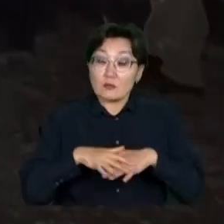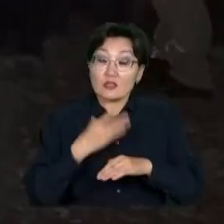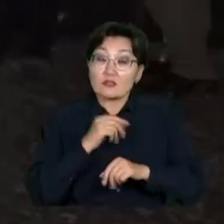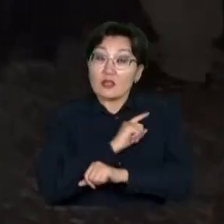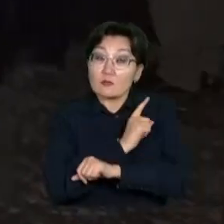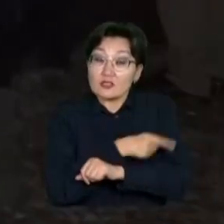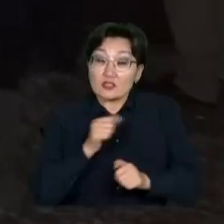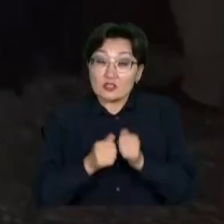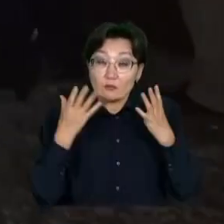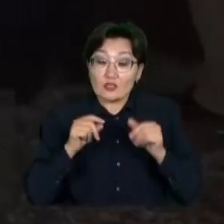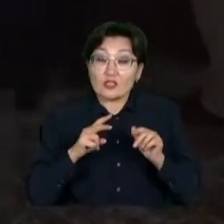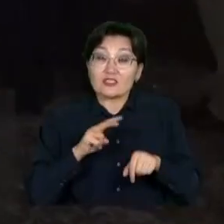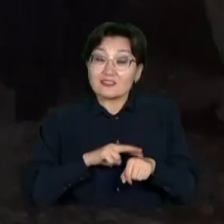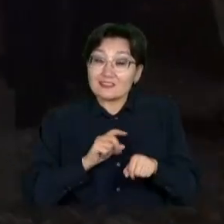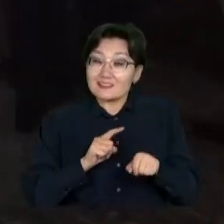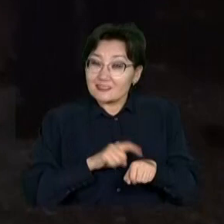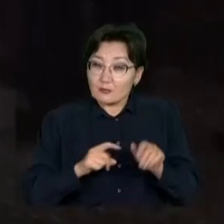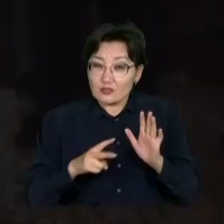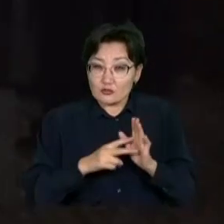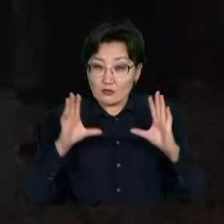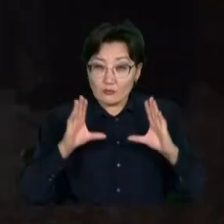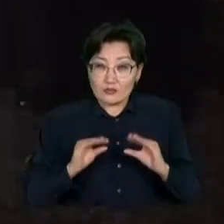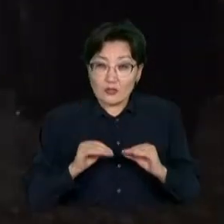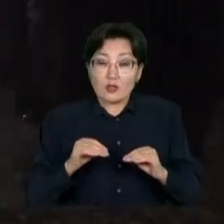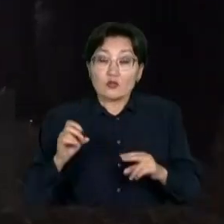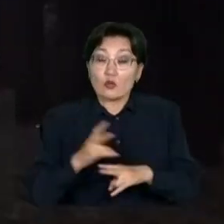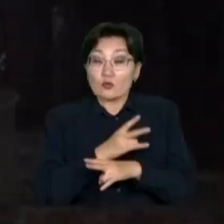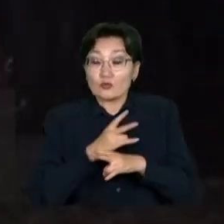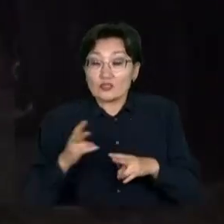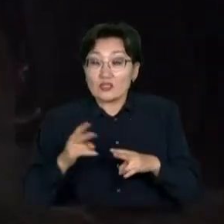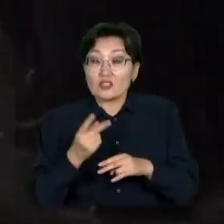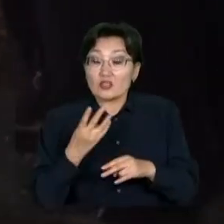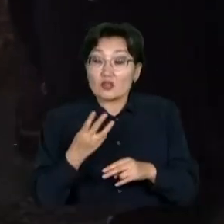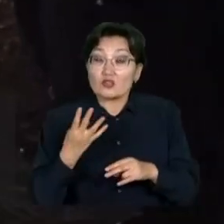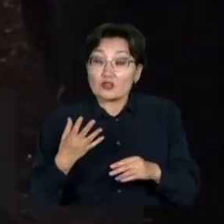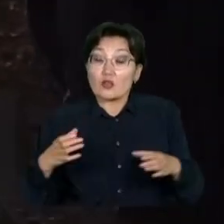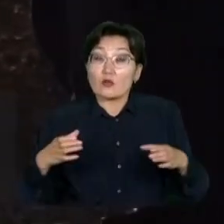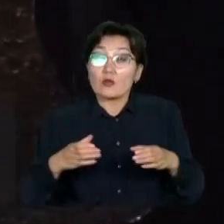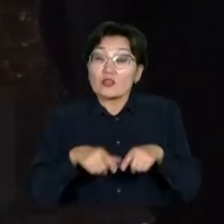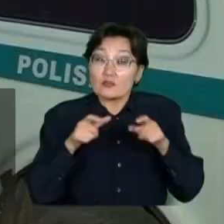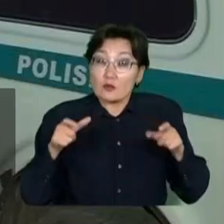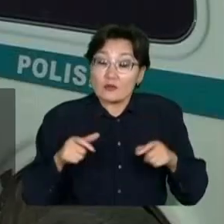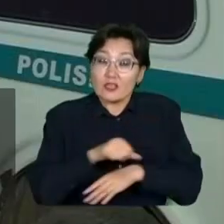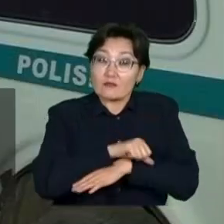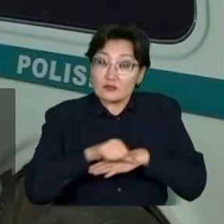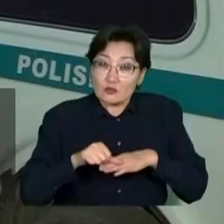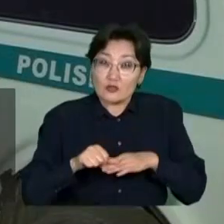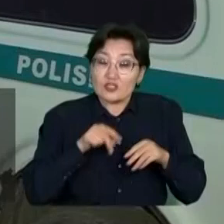силами. Ежедневно с 7 часов вечера до глубокой ночи группа активистов из 3-4 человек выходит на рейды по территории